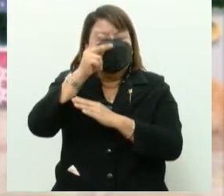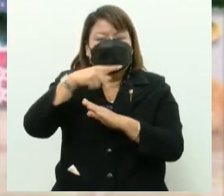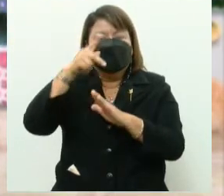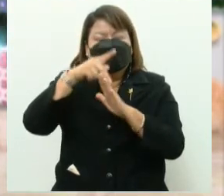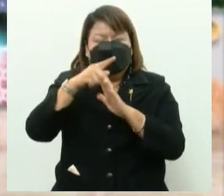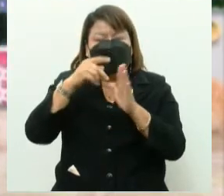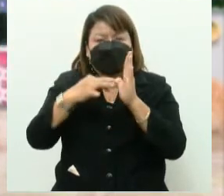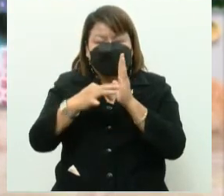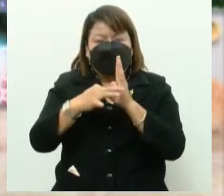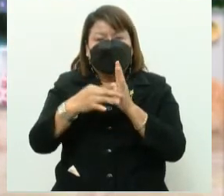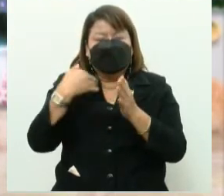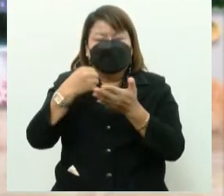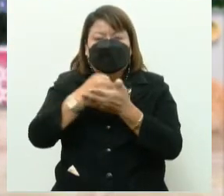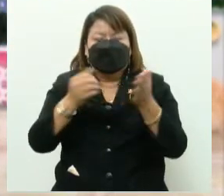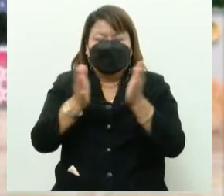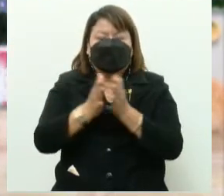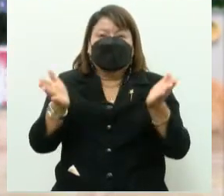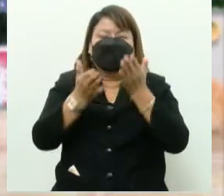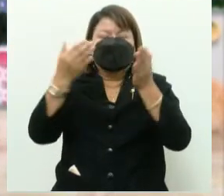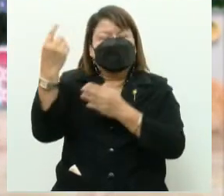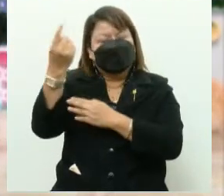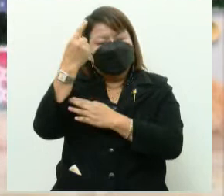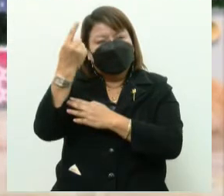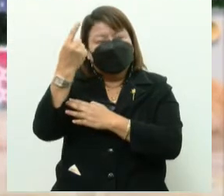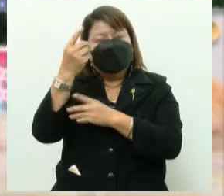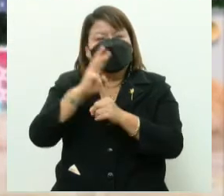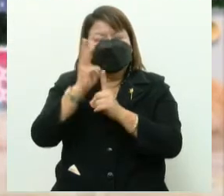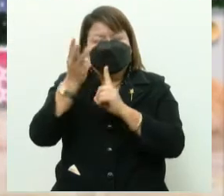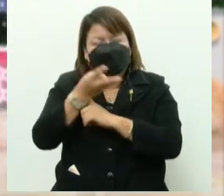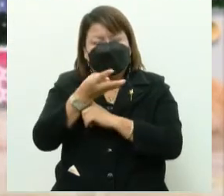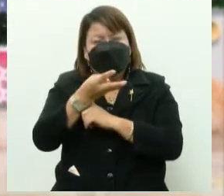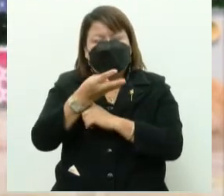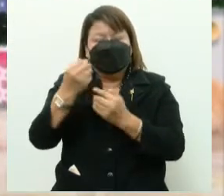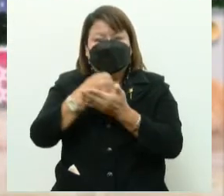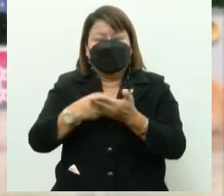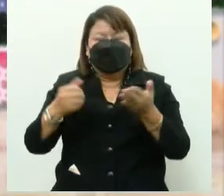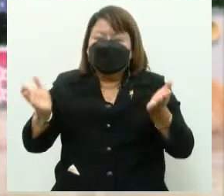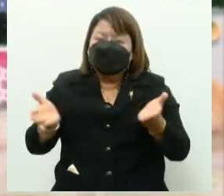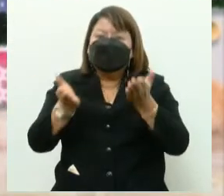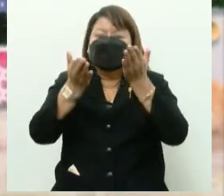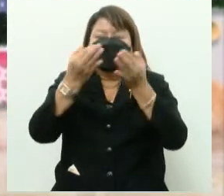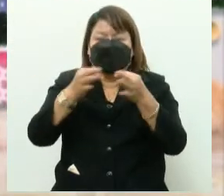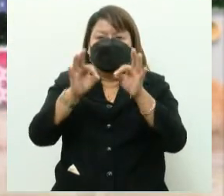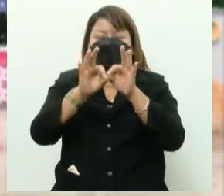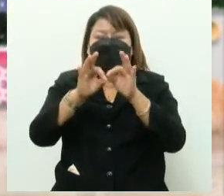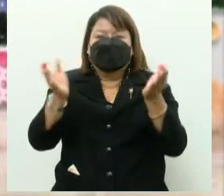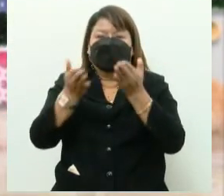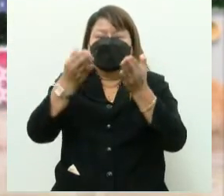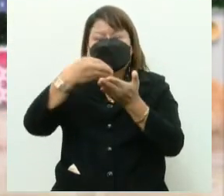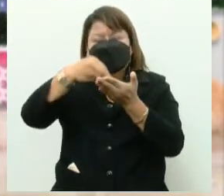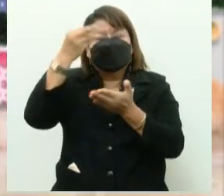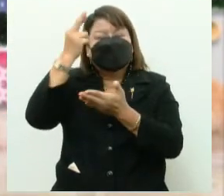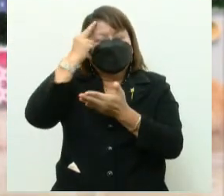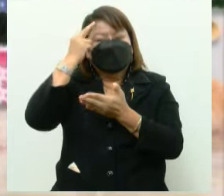กษานะคะได้มีส่วนร่วมส่งเสริมการท่องเที่ยวและวัฒนธรรมค่ะพี่มีนจึงเป็นส่วนผลักดันที่สำคัญนะคะส่งเสริมการเรียนรู้ให้กับ